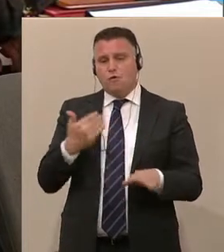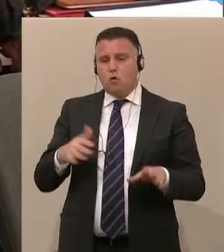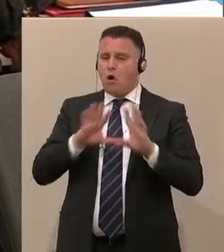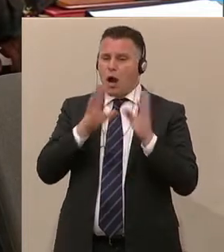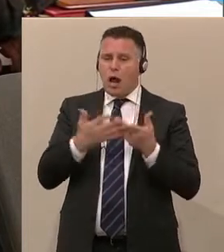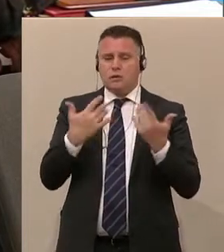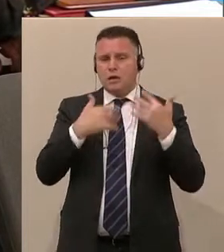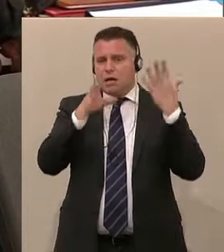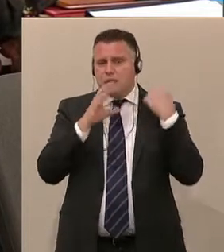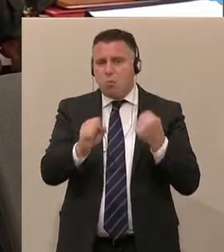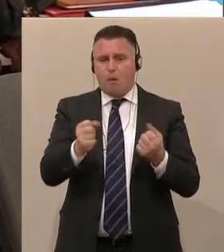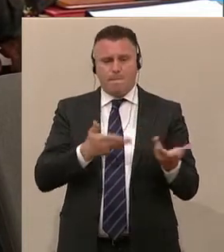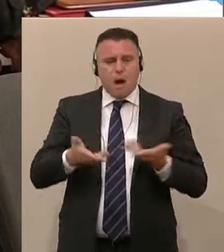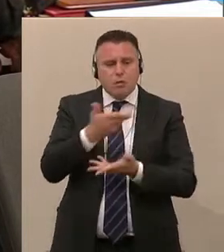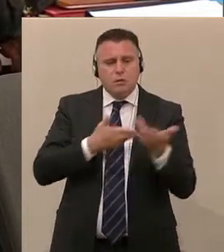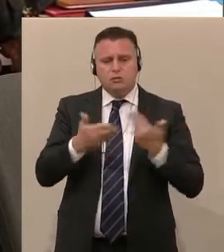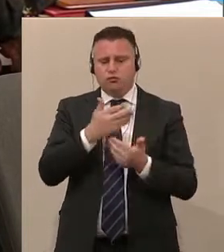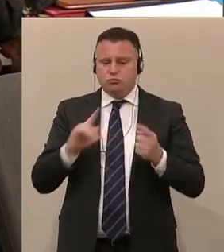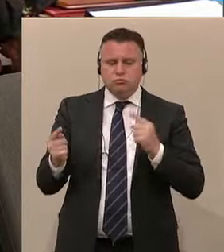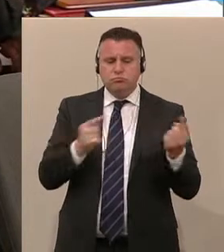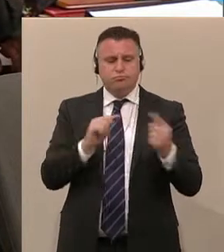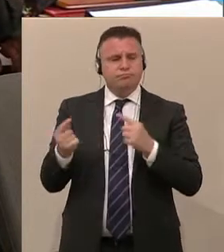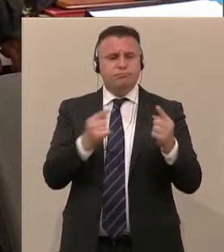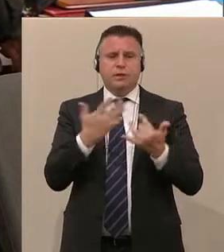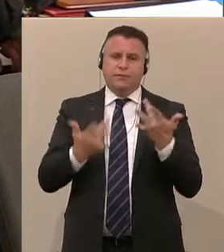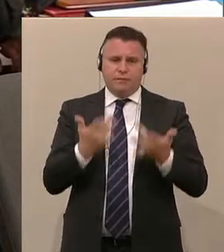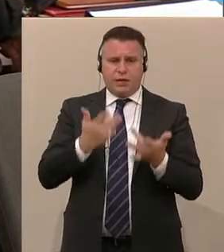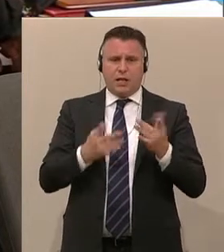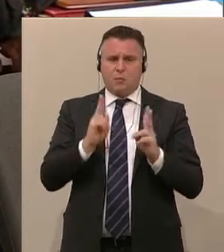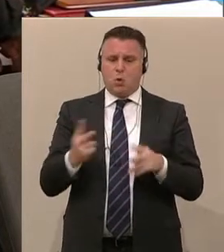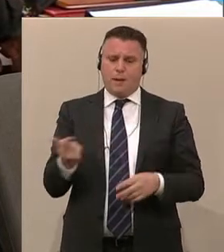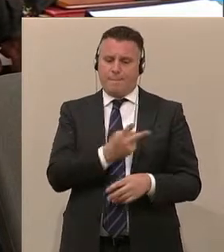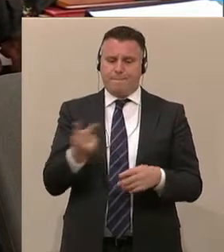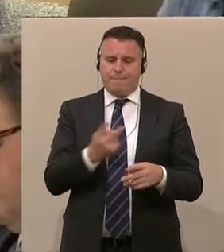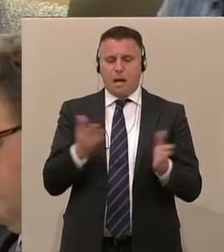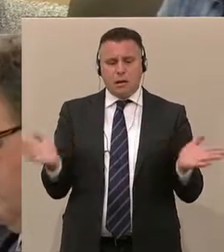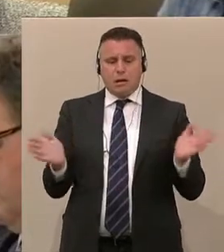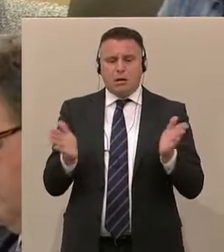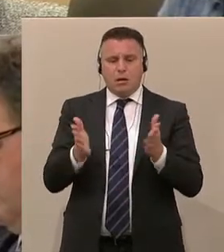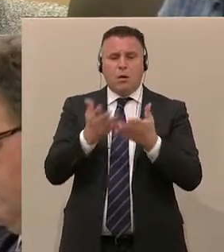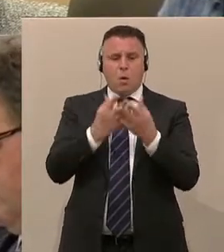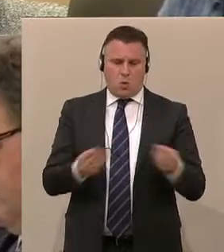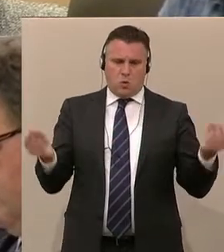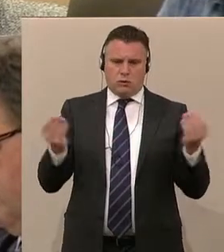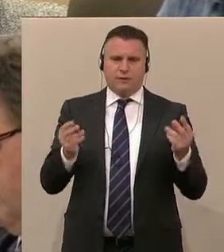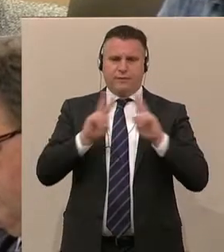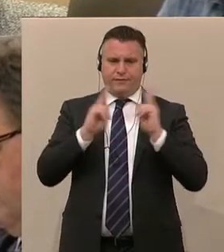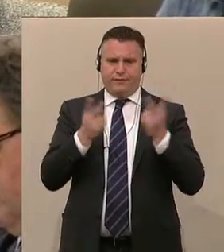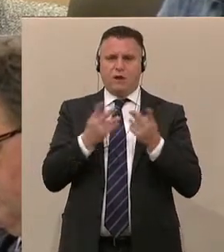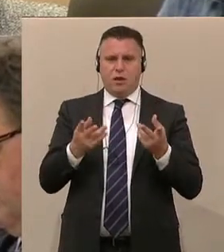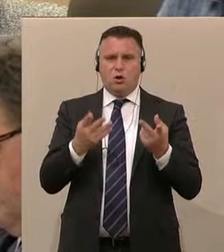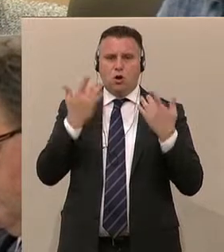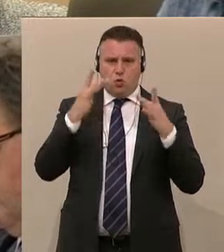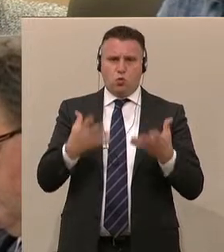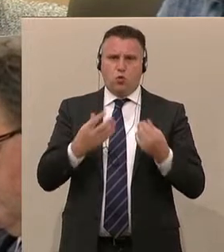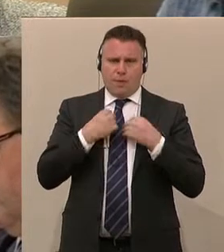auf diplomatischen Wege, im Wege des Dialogs, so vielleicht sicherzustellen, beide Seiten aneinander heranzuführen, um das Weltkulturerbe